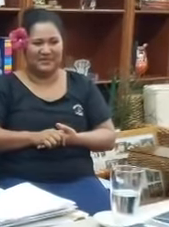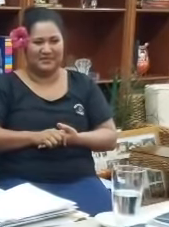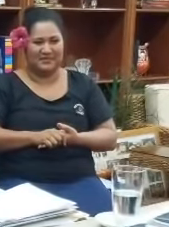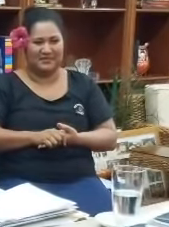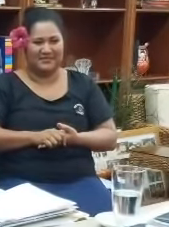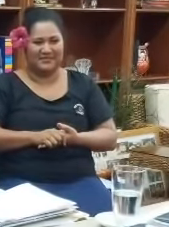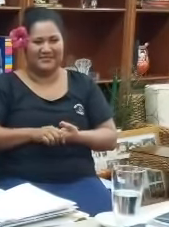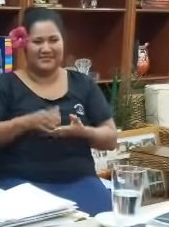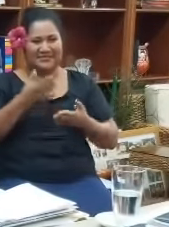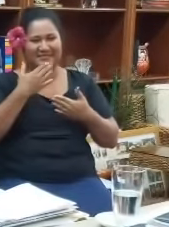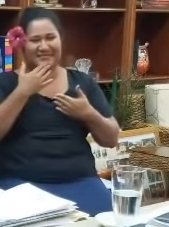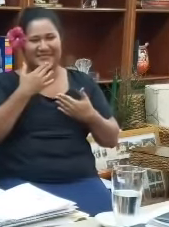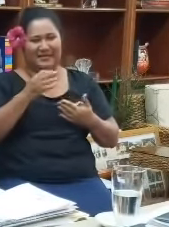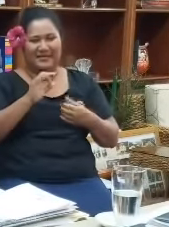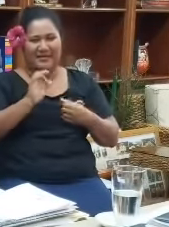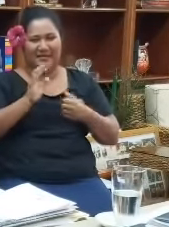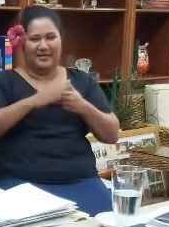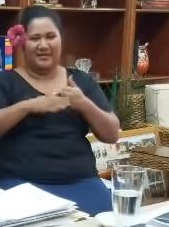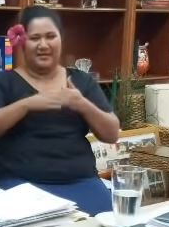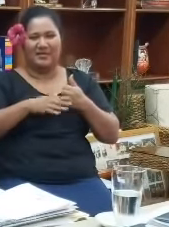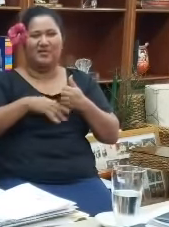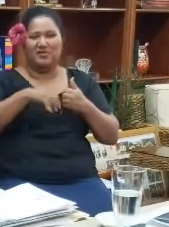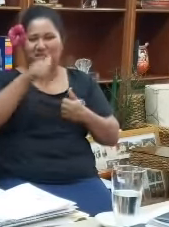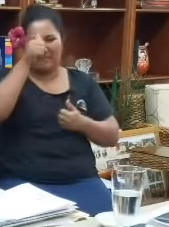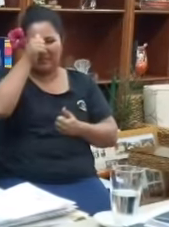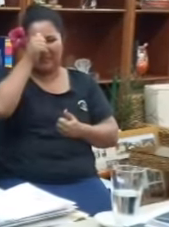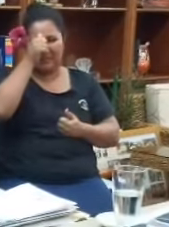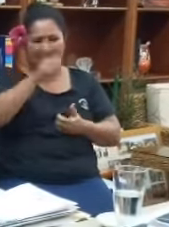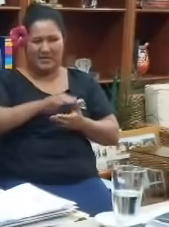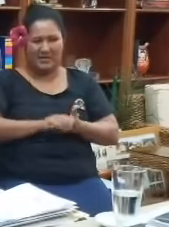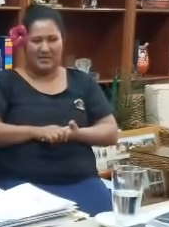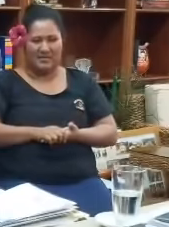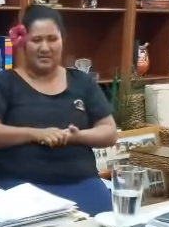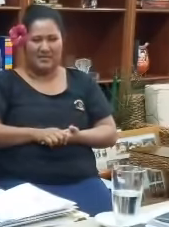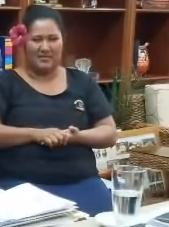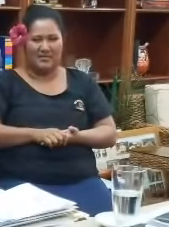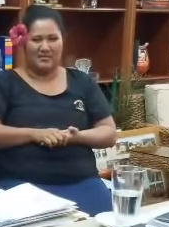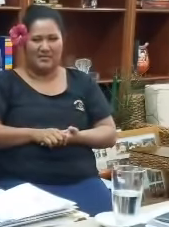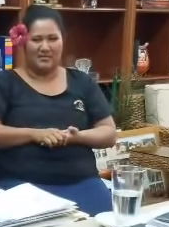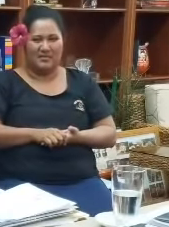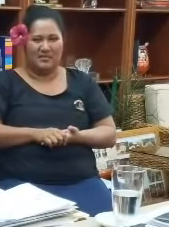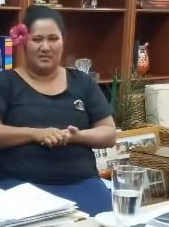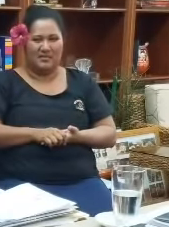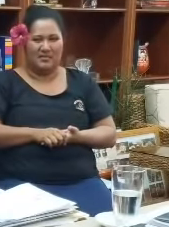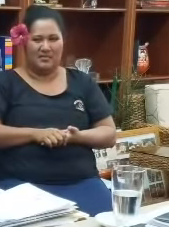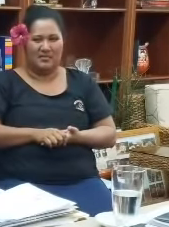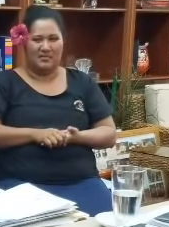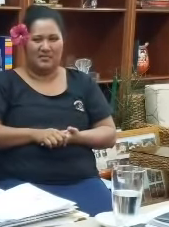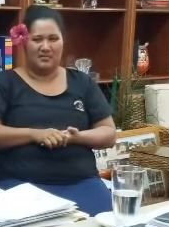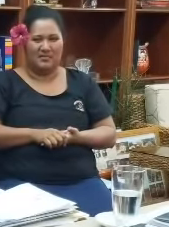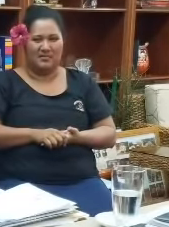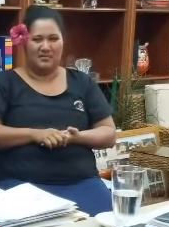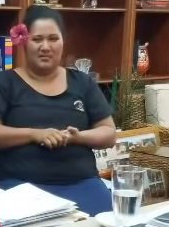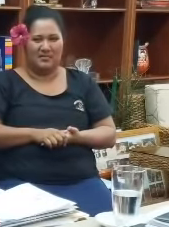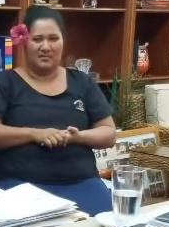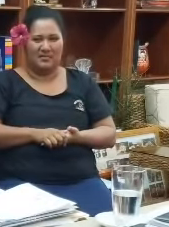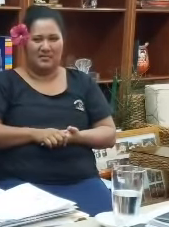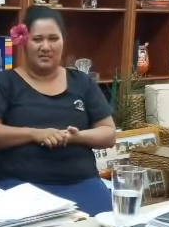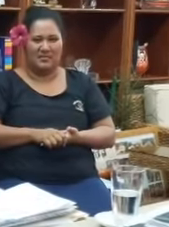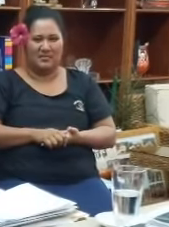Ka ua se fo. On mo kwa leilo, a eo. Ile fa unga o se. O se a fo. Se